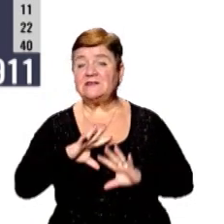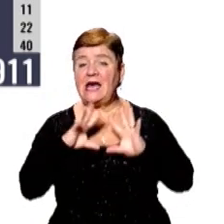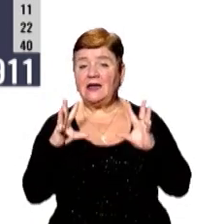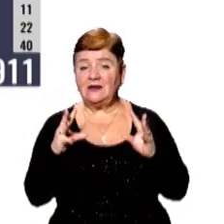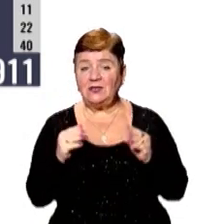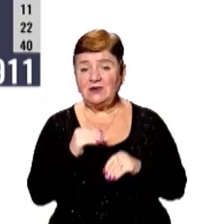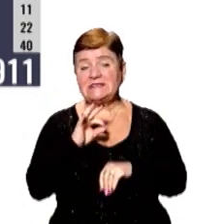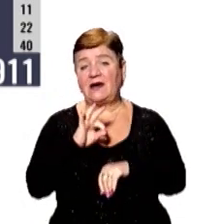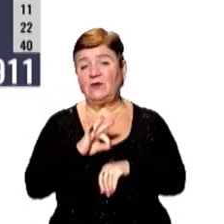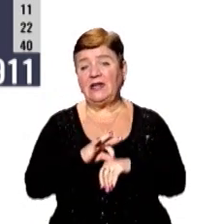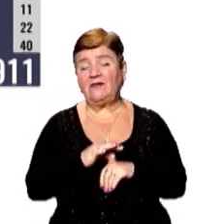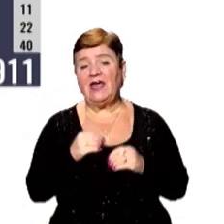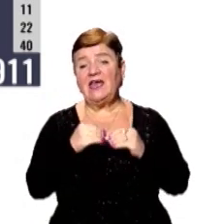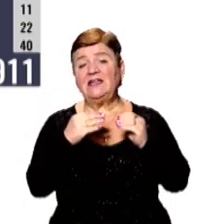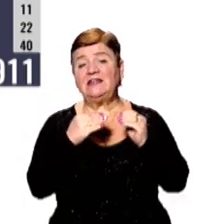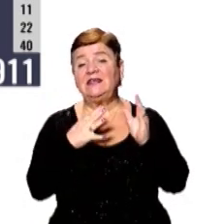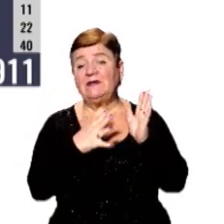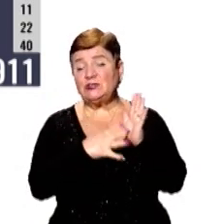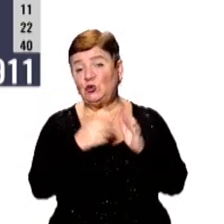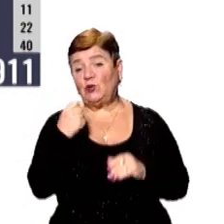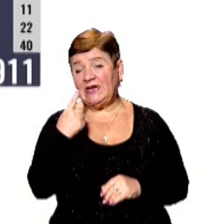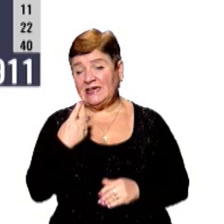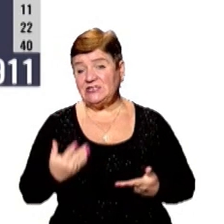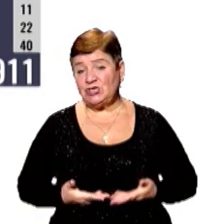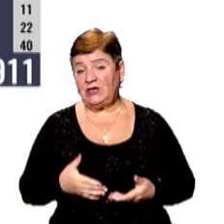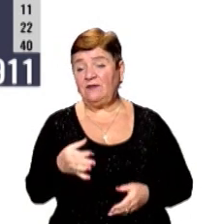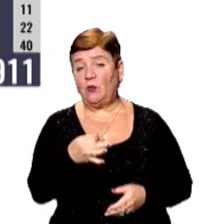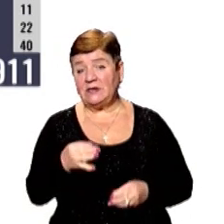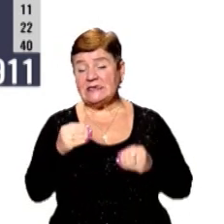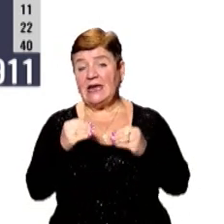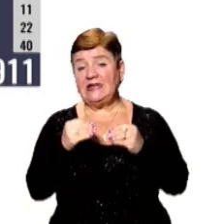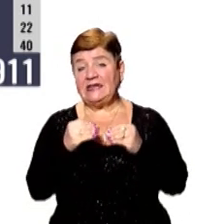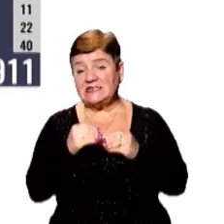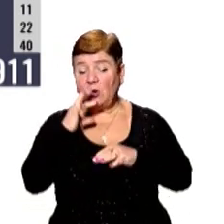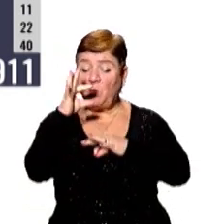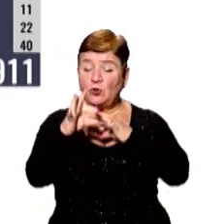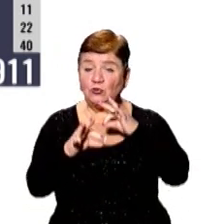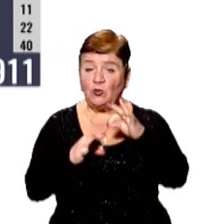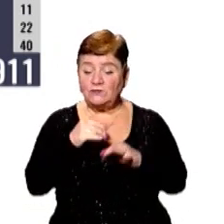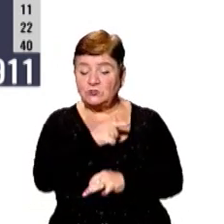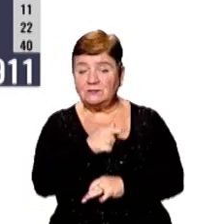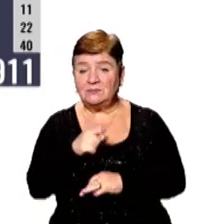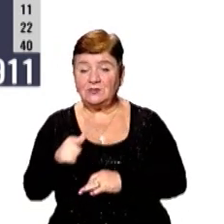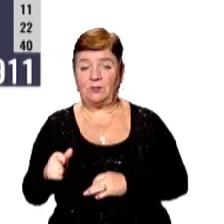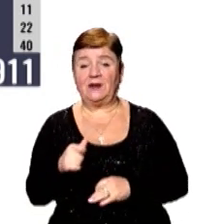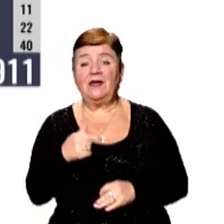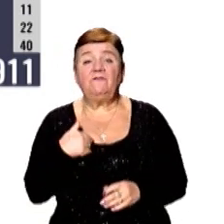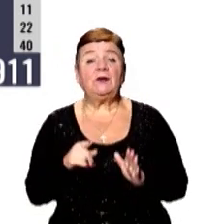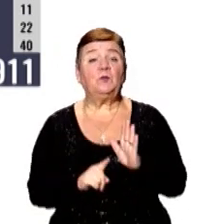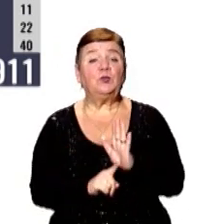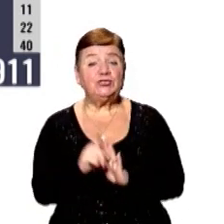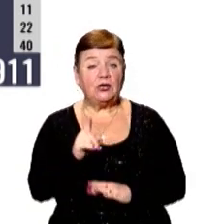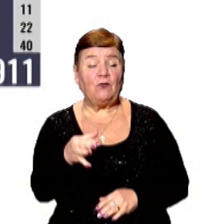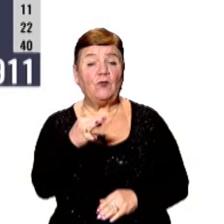коронавірусну інфекцію захворіли 911 жителів області. 10 випадків підтвердили впродовж останньої доби. Від початку